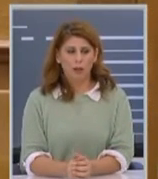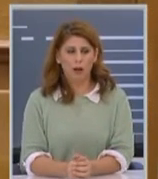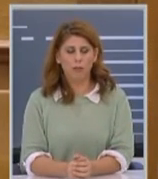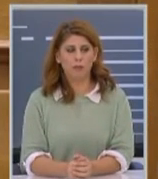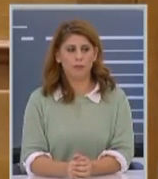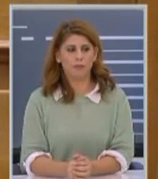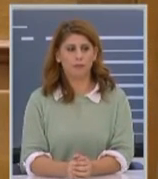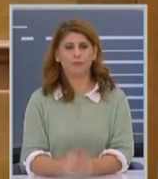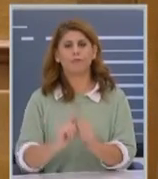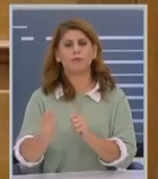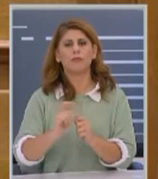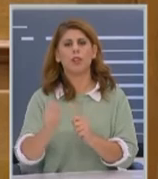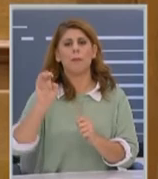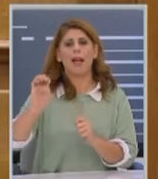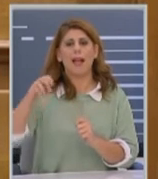Πληρωμές του ΕΛΓΑ.